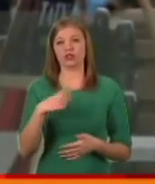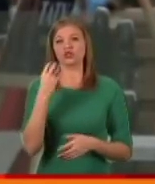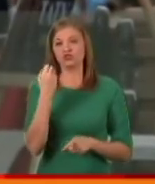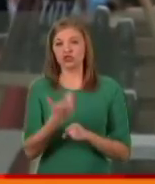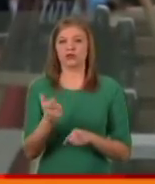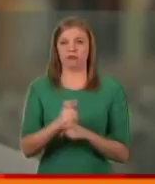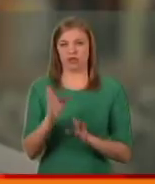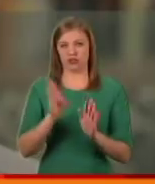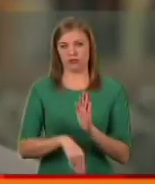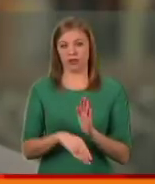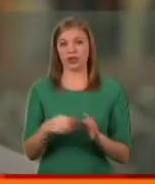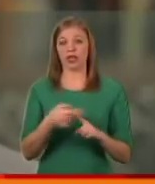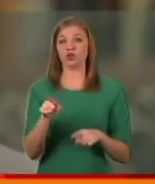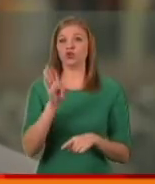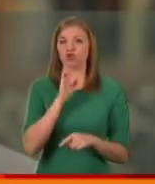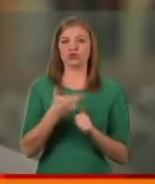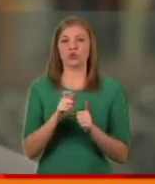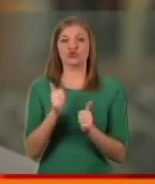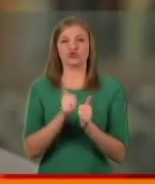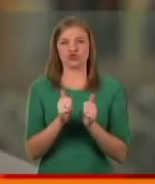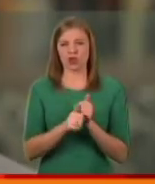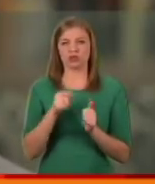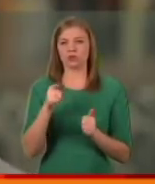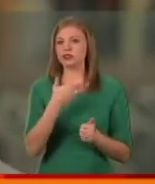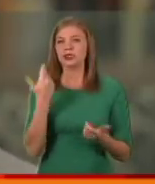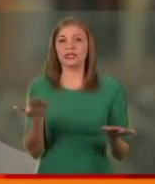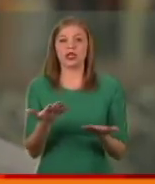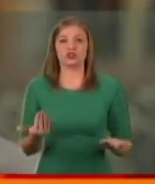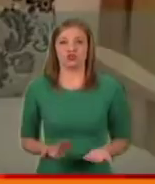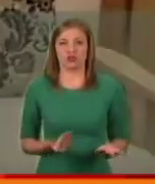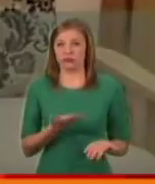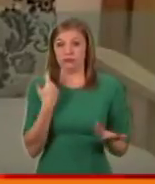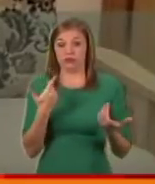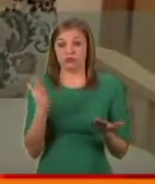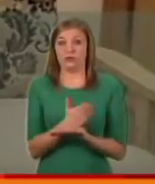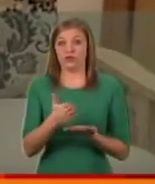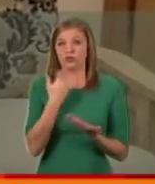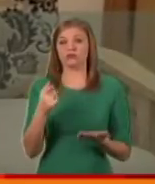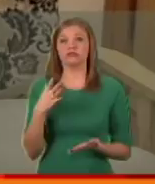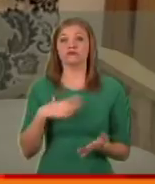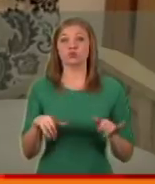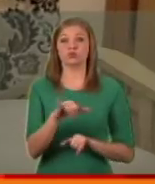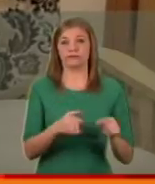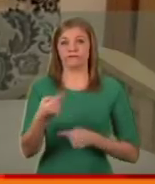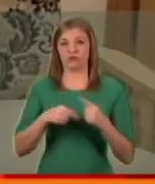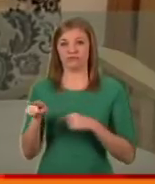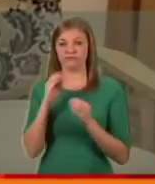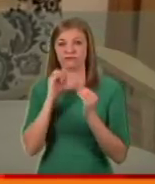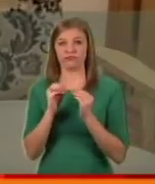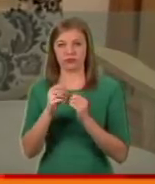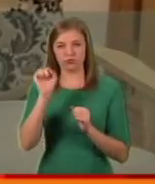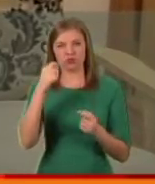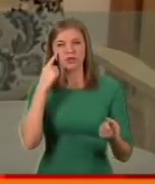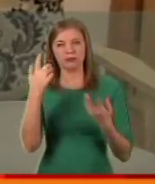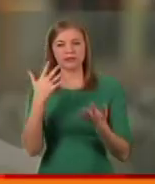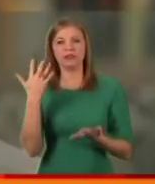ще більше пекло. Жінка дуже часто з-за того, що негде жити, совершенно негде, вынуждена возвращаться опять туда же. Можете себе